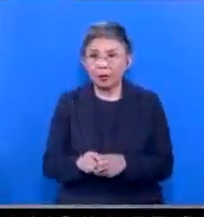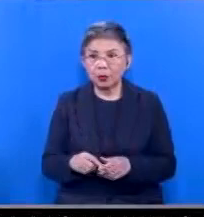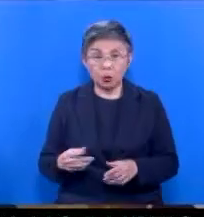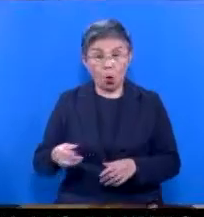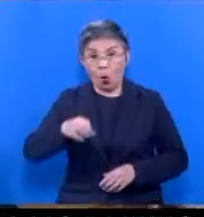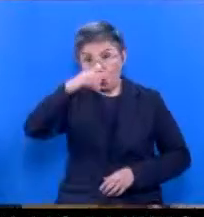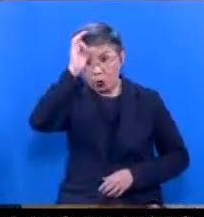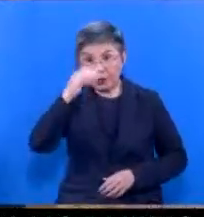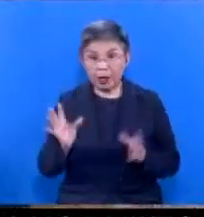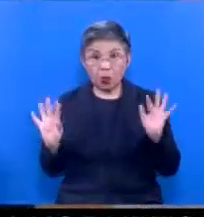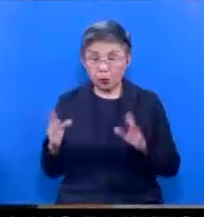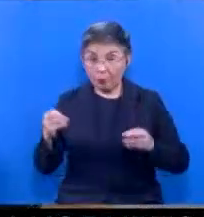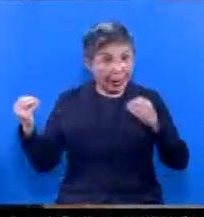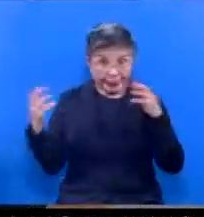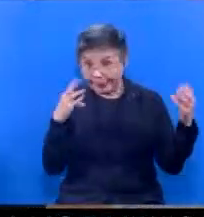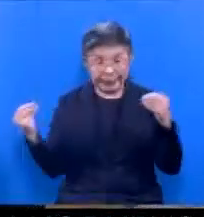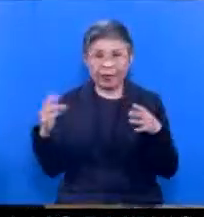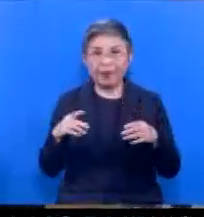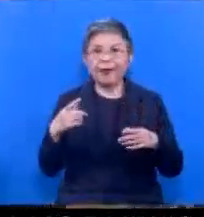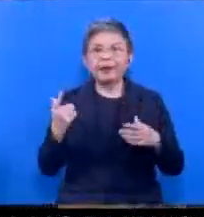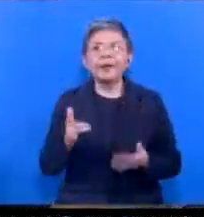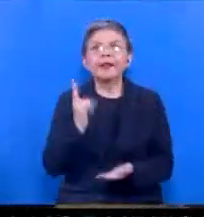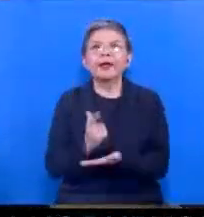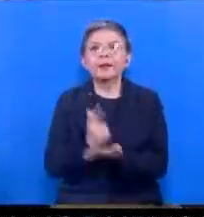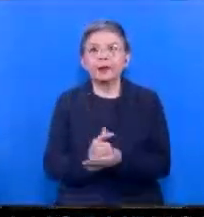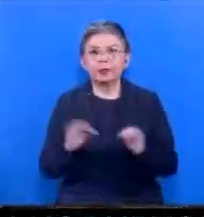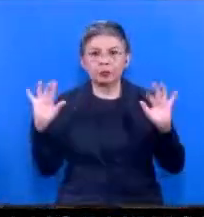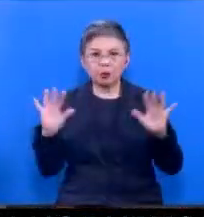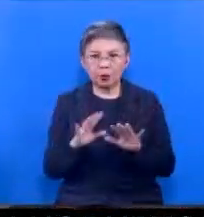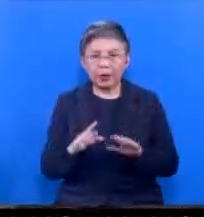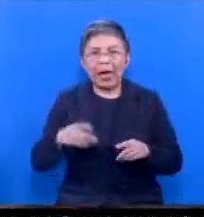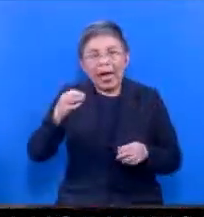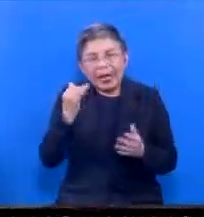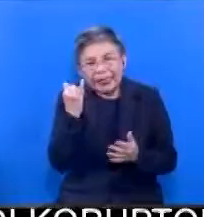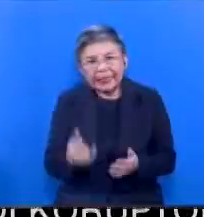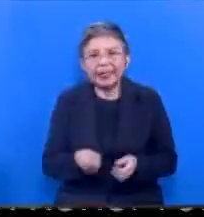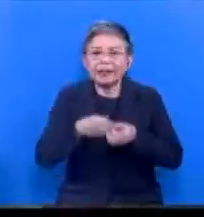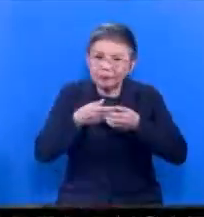petugas kepolisian dengan warga, namun kerumunan berhasil dibubarkan.